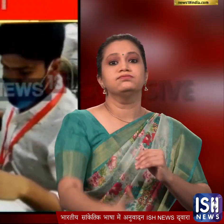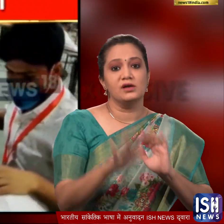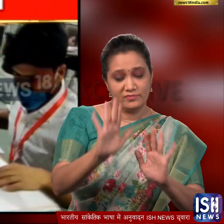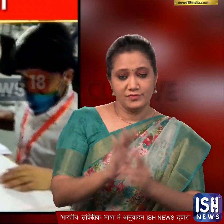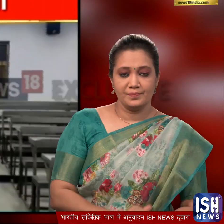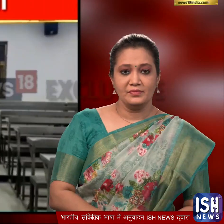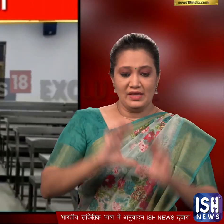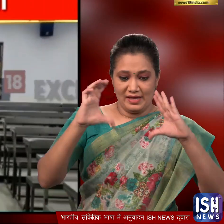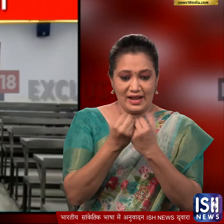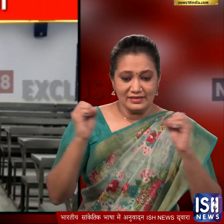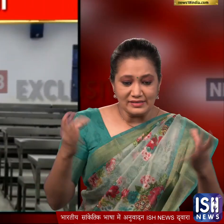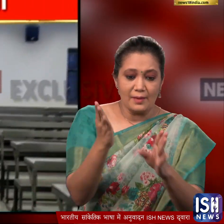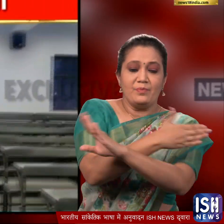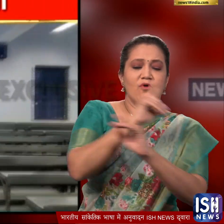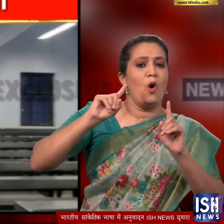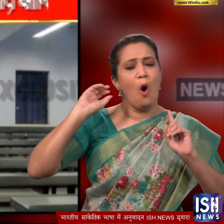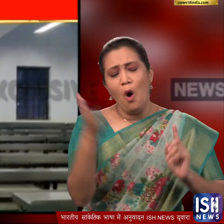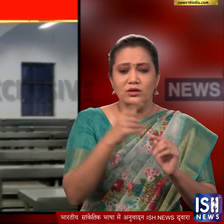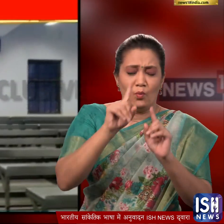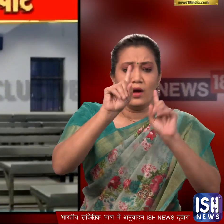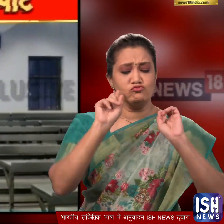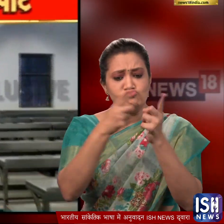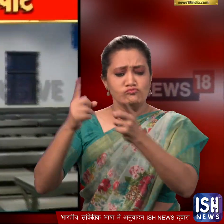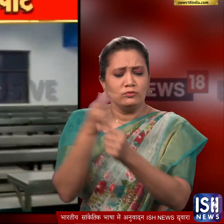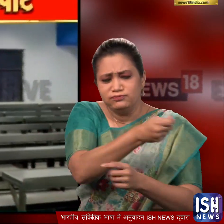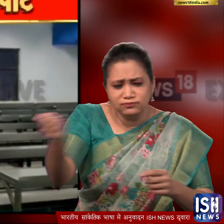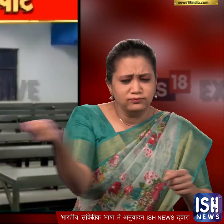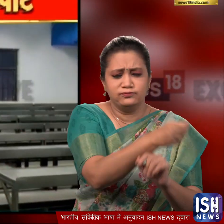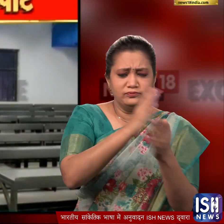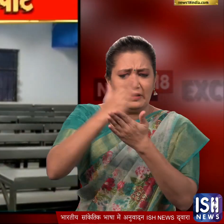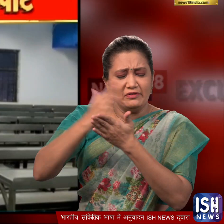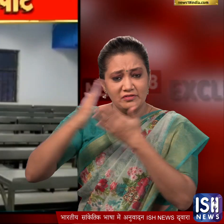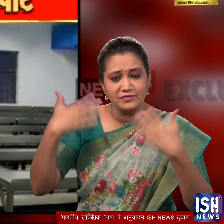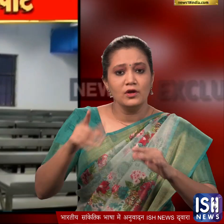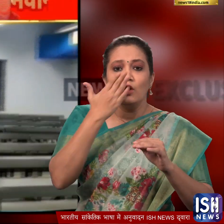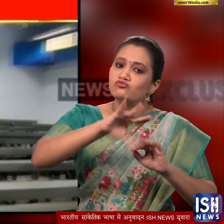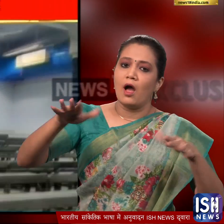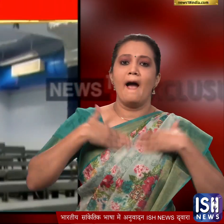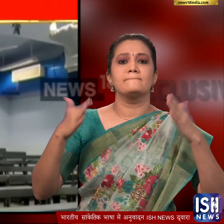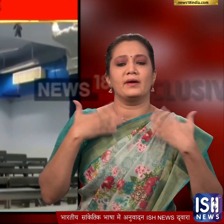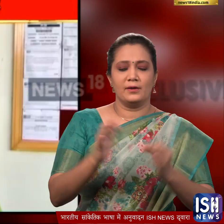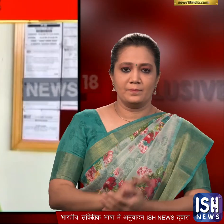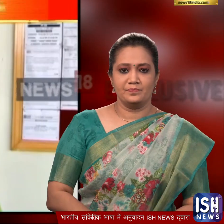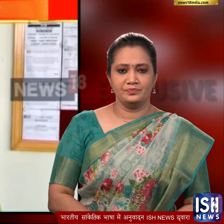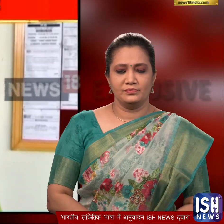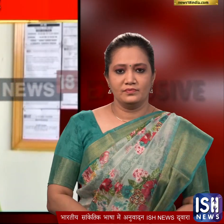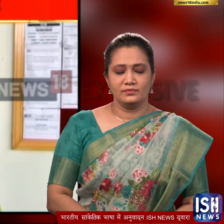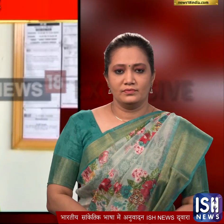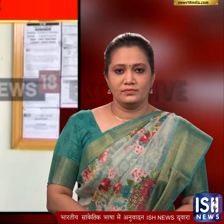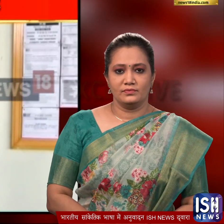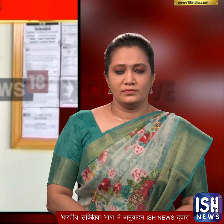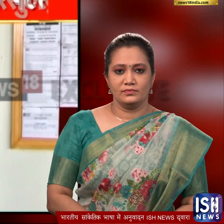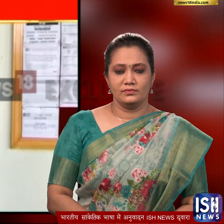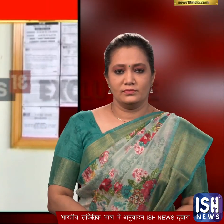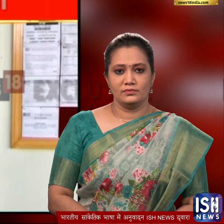प्लास्टिक की शीट लगा दी गई। क्लास शुरू होने से पहले हर कमरे को अच्छी तरह सैनिटाइज भी किया गया। छात्र भी इन इंतजामों से खुश नजर आए। क्लासेस में